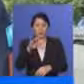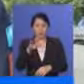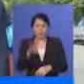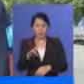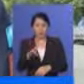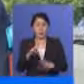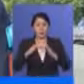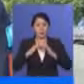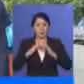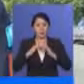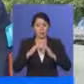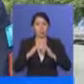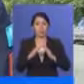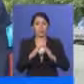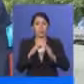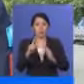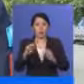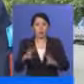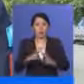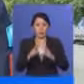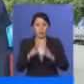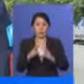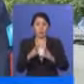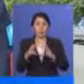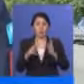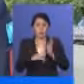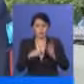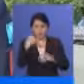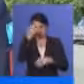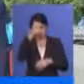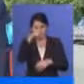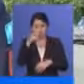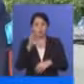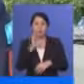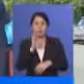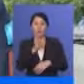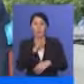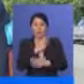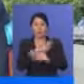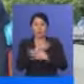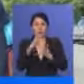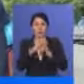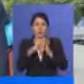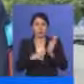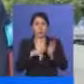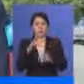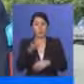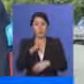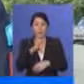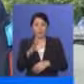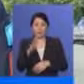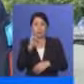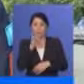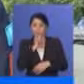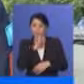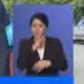бау-бақша серіктестігіндегі саяжайдың бірінде өрт шығып, 1970 жылы туған әйел мәйіті табылды. 18 шаршы метр болатын шағын саяжай